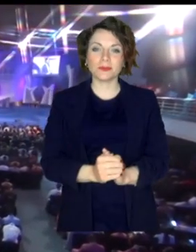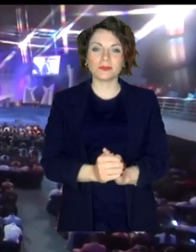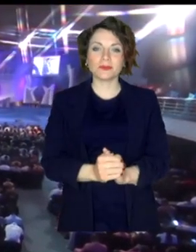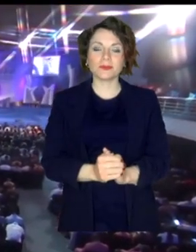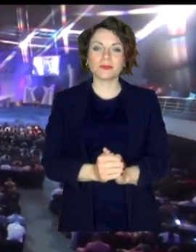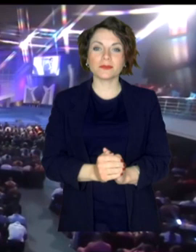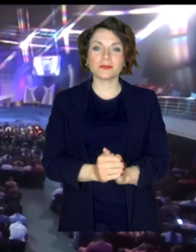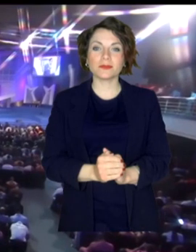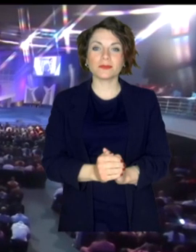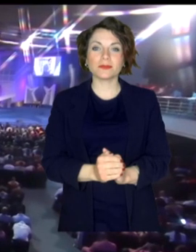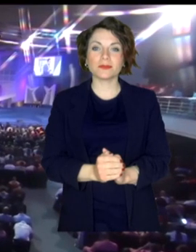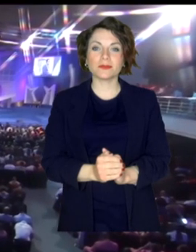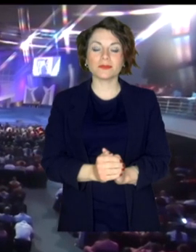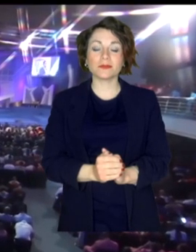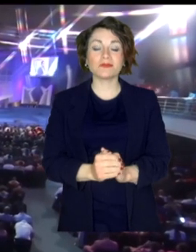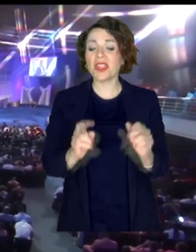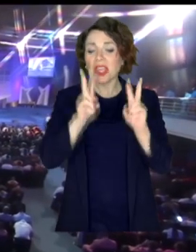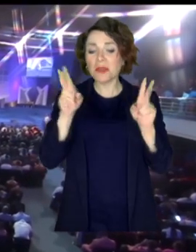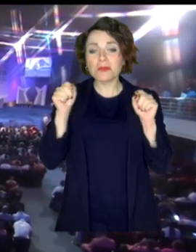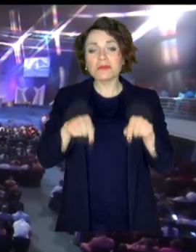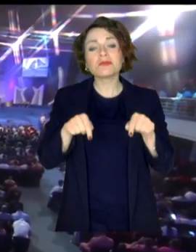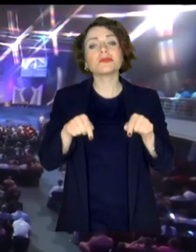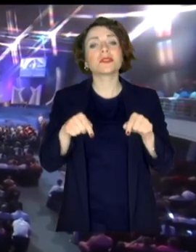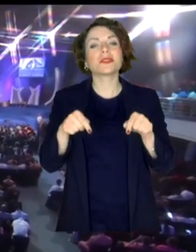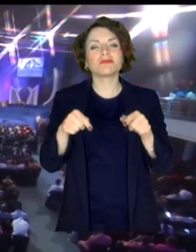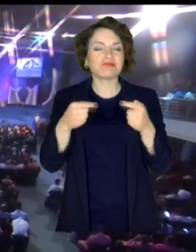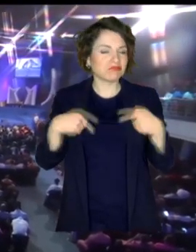Quando abbiamo iniziato a parlare di queste cose,